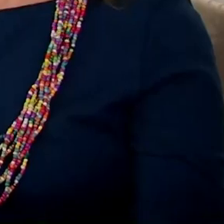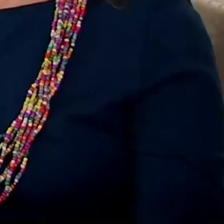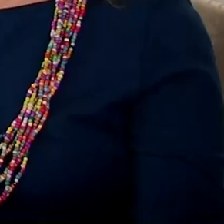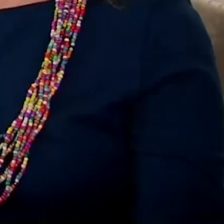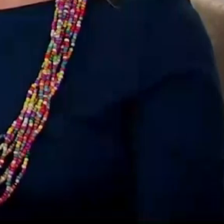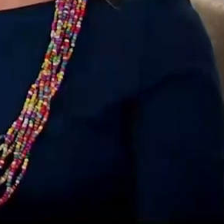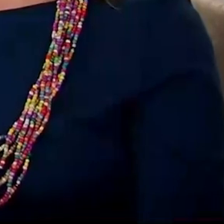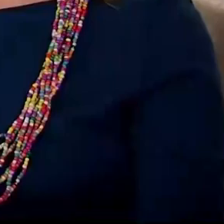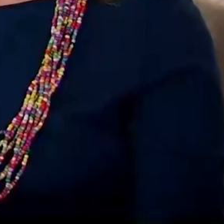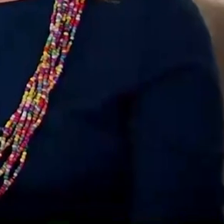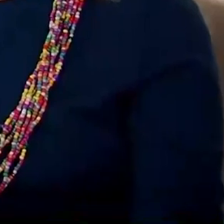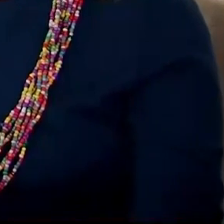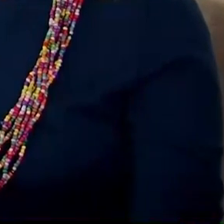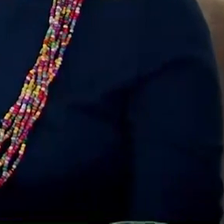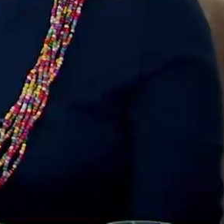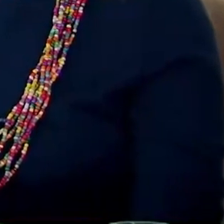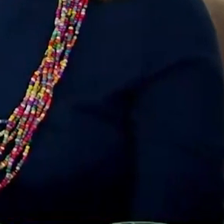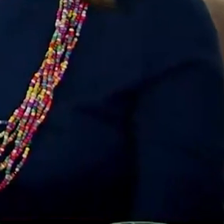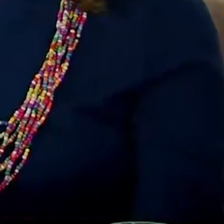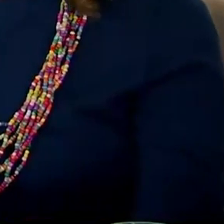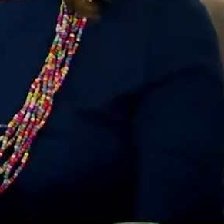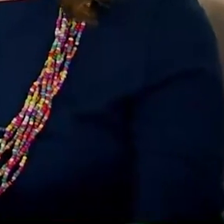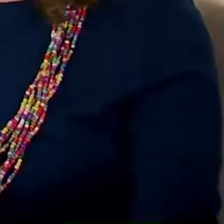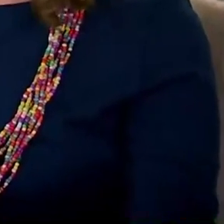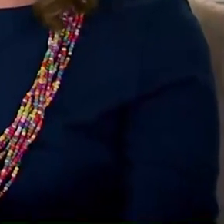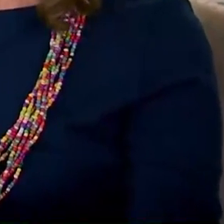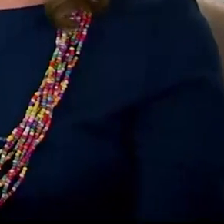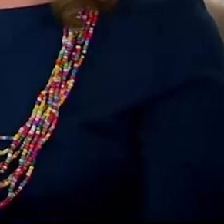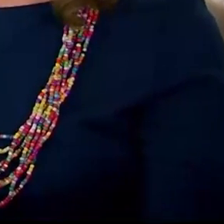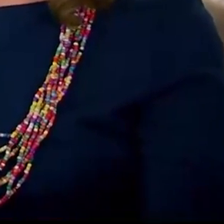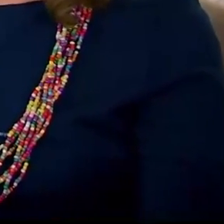karşı mahcup. Sarp'ın umurunda bile değil.